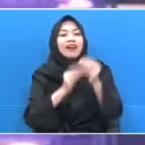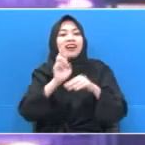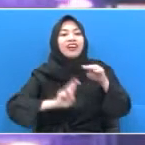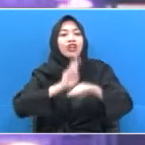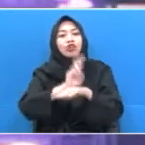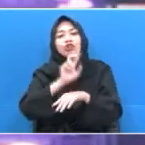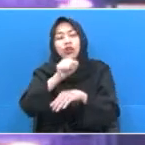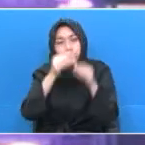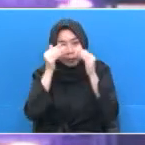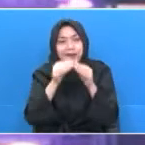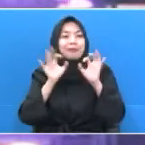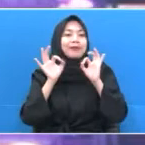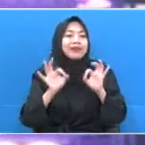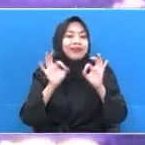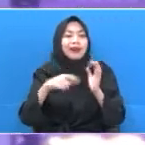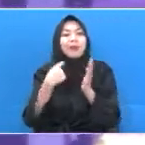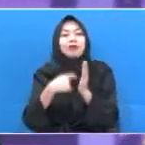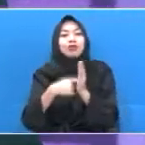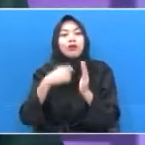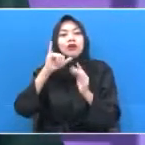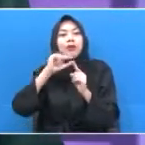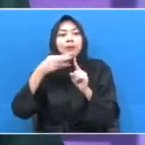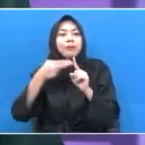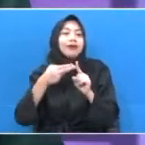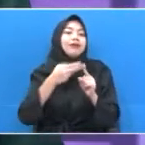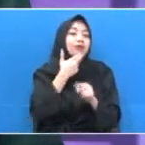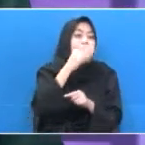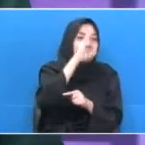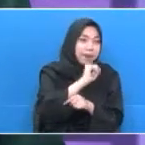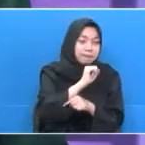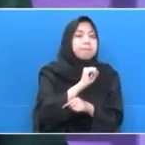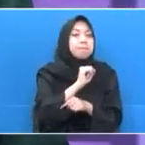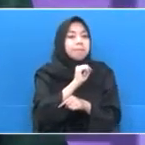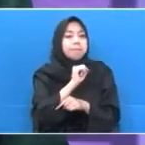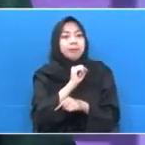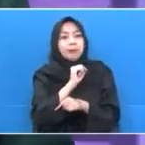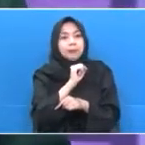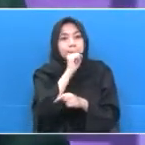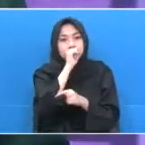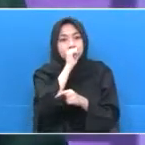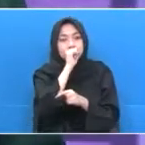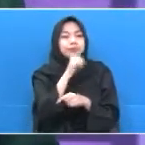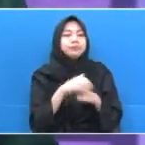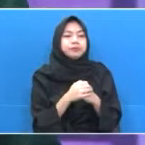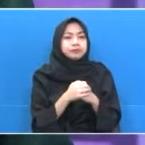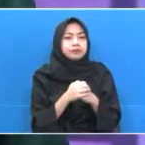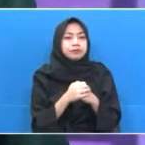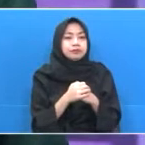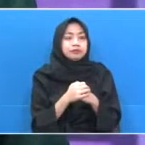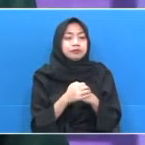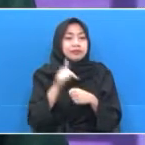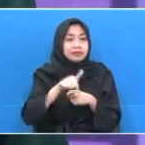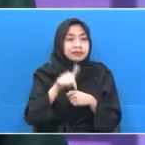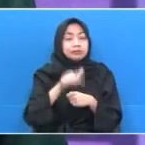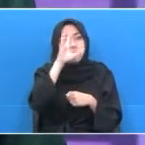dan kemahasiswaan IPB Selamat malam Pak Drajat malam ini Tengah dilakukan pertemuan